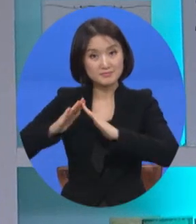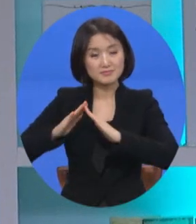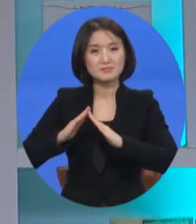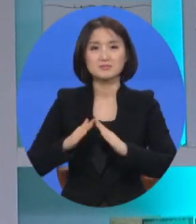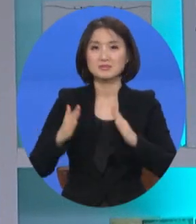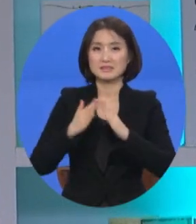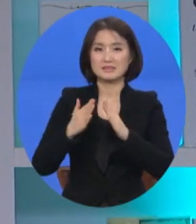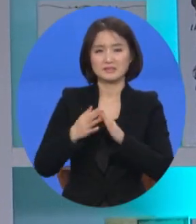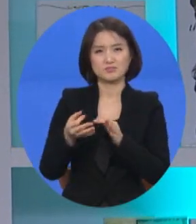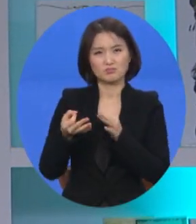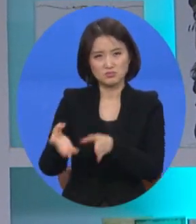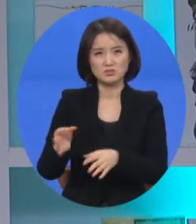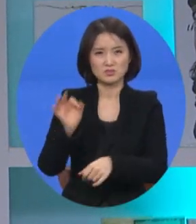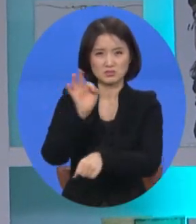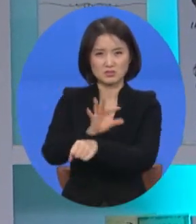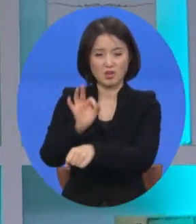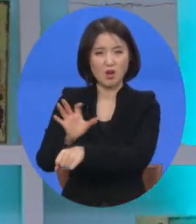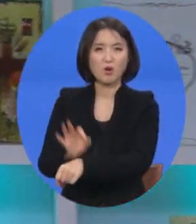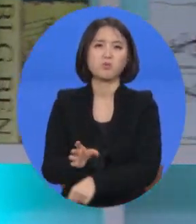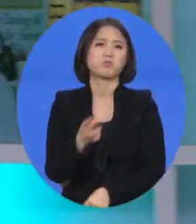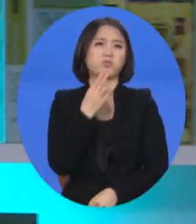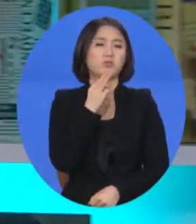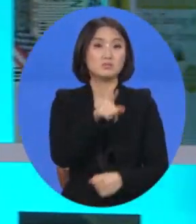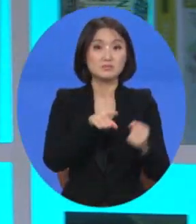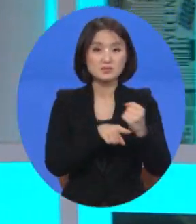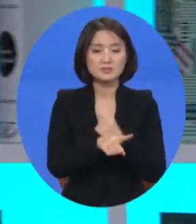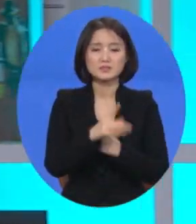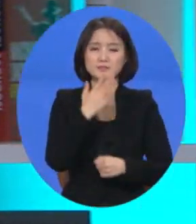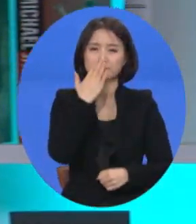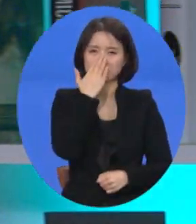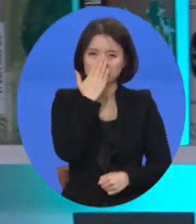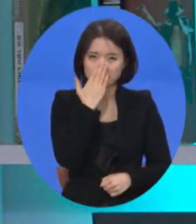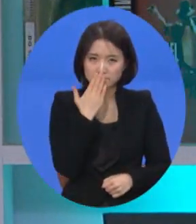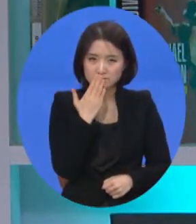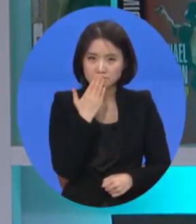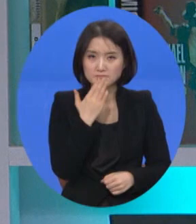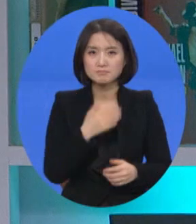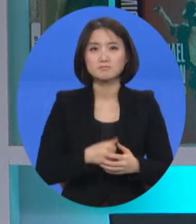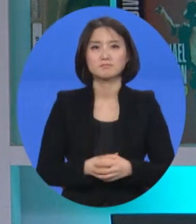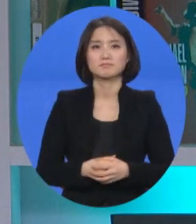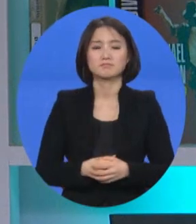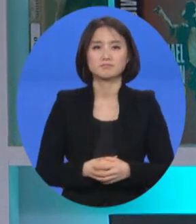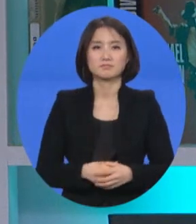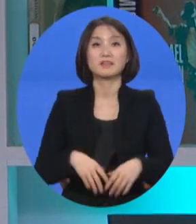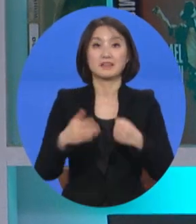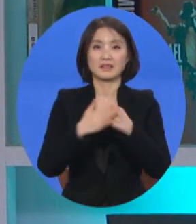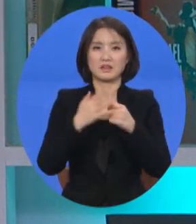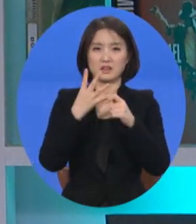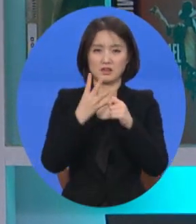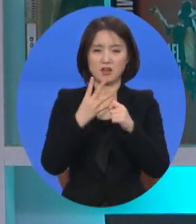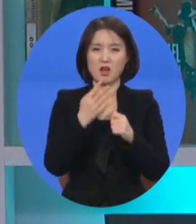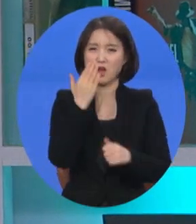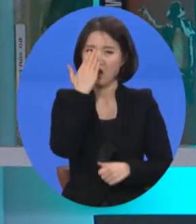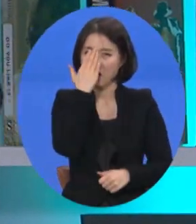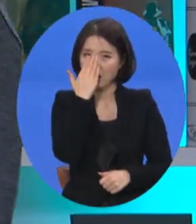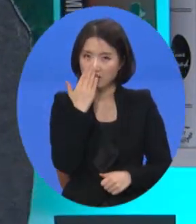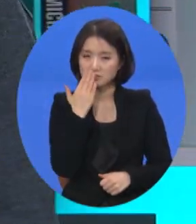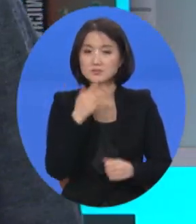놈입니다 그래서 매우 검소한 놈입니다 그래서 네 번째 덕목이 검소 할 금 입니다